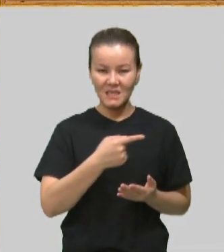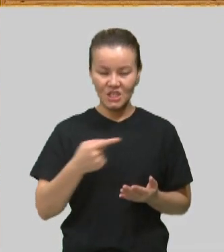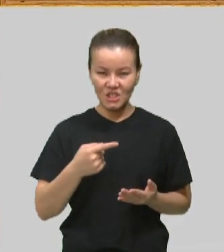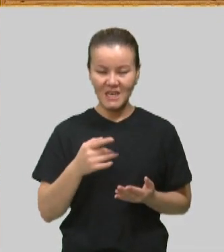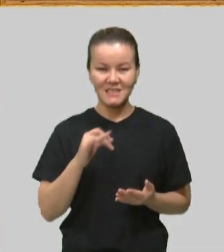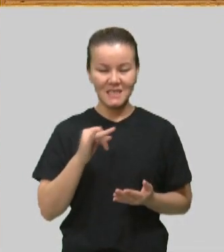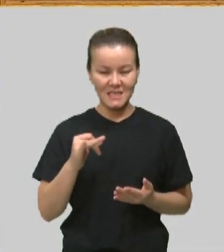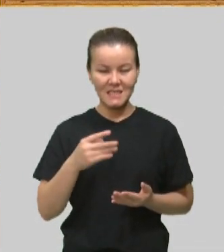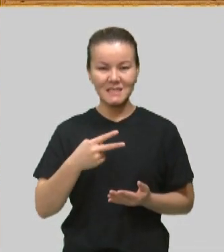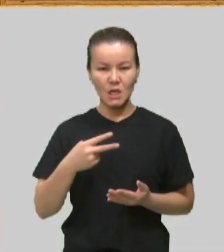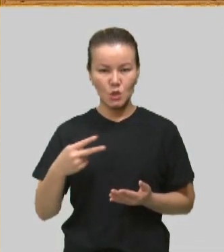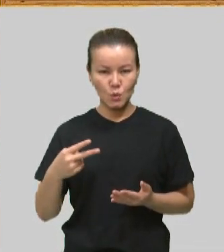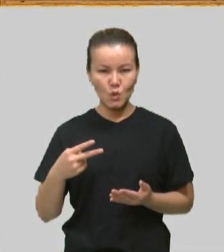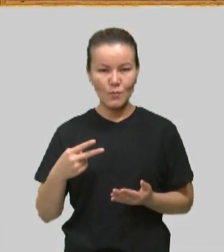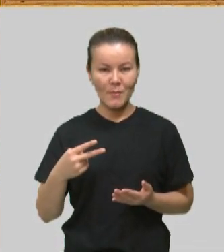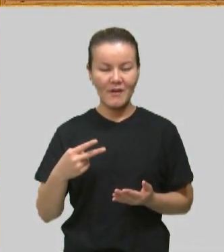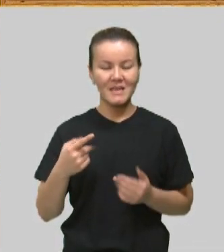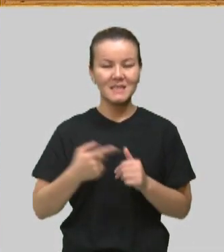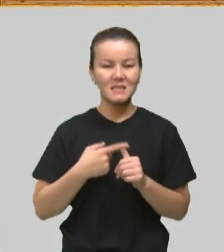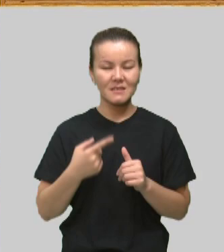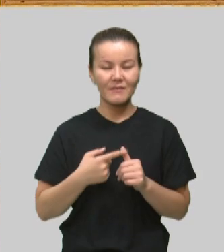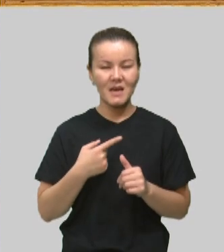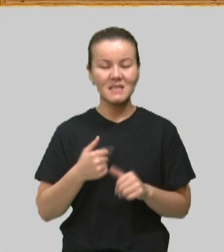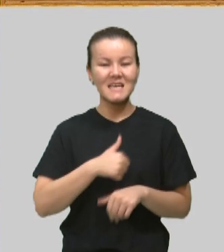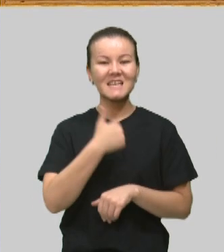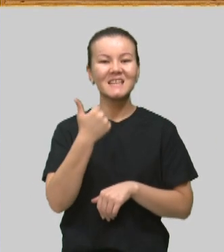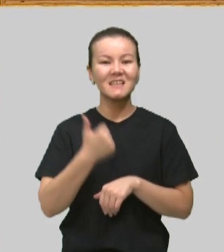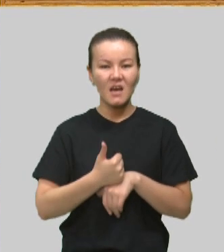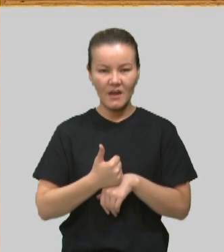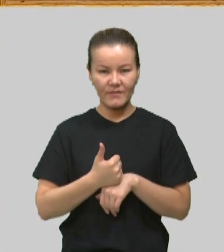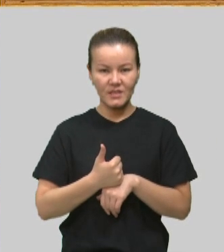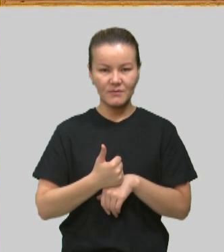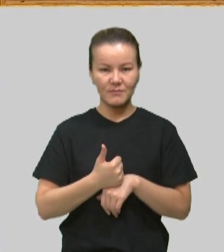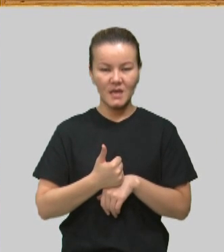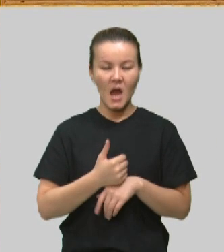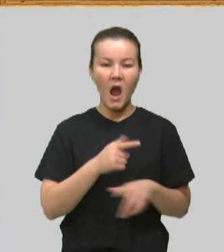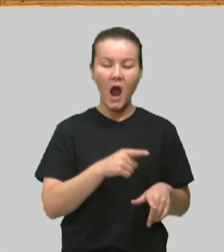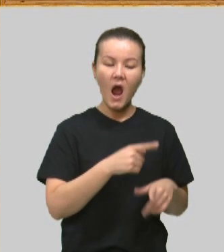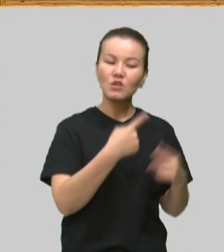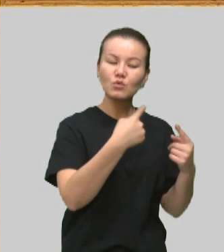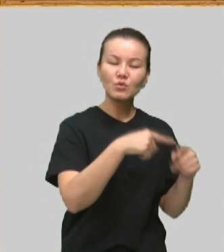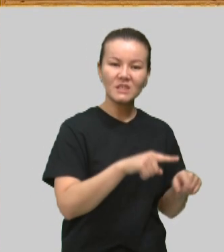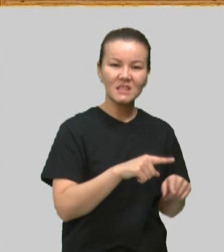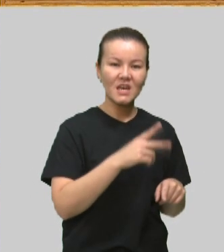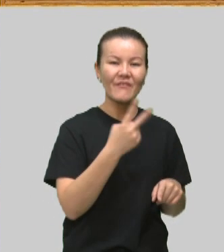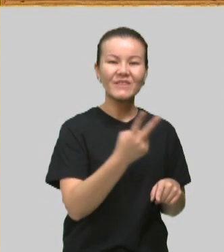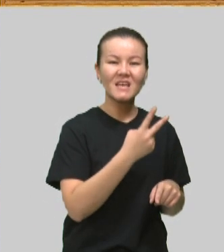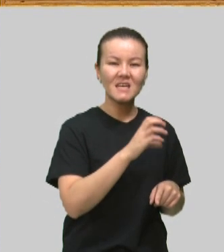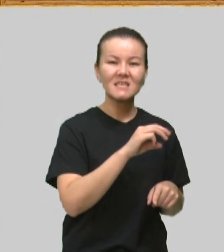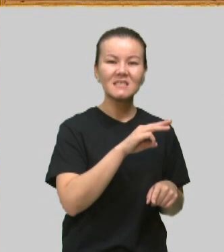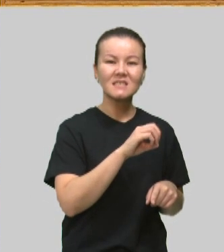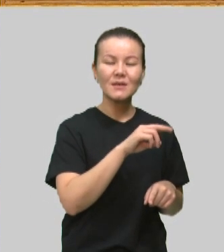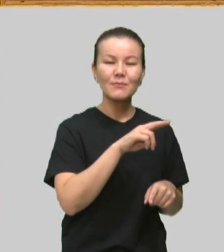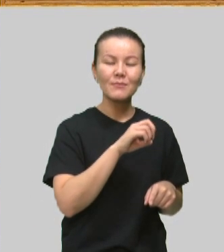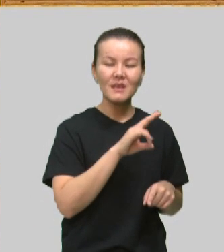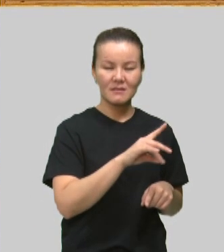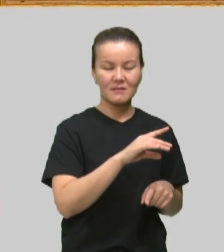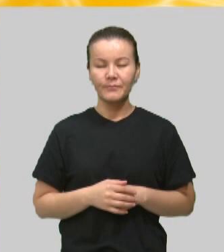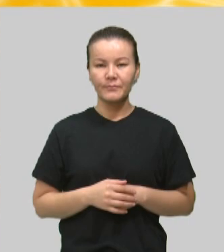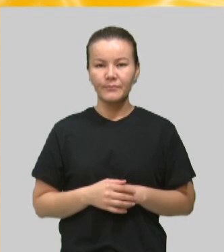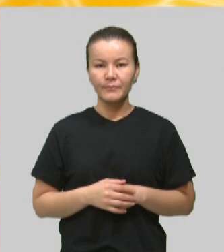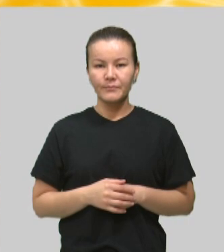подлежащее и сказуемого называют главными, а другие – второстепенными